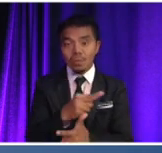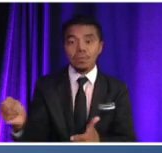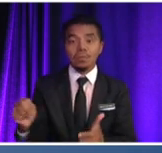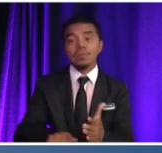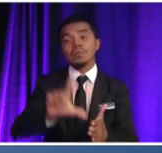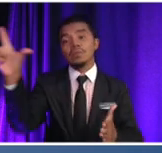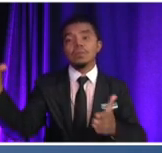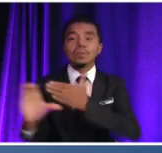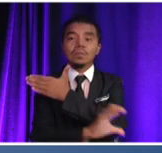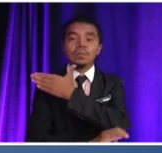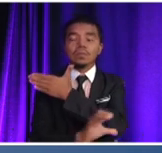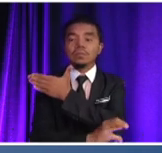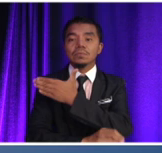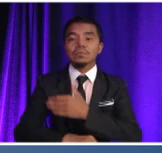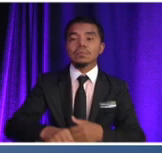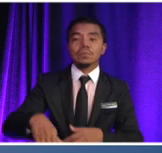negeri